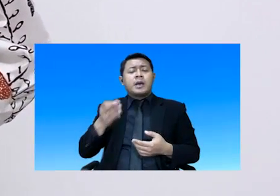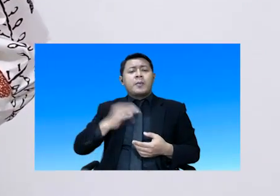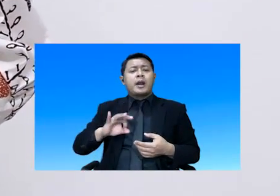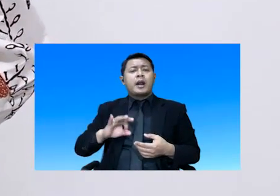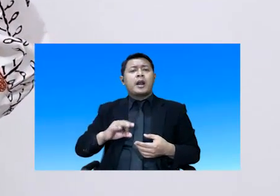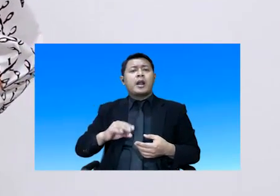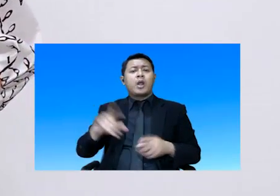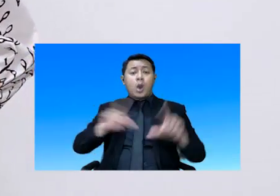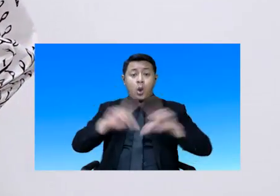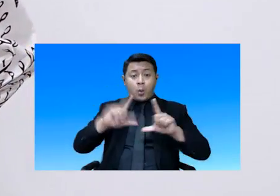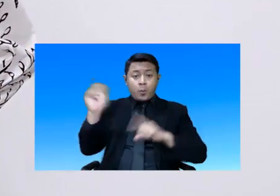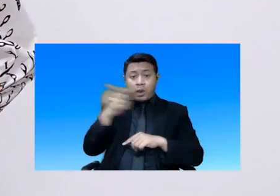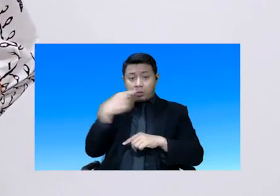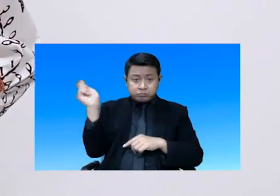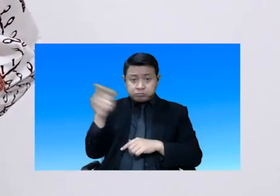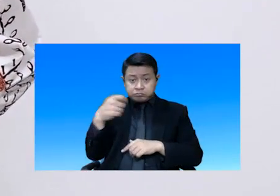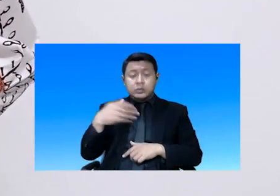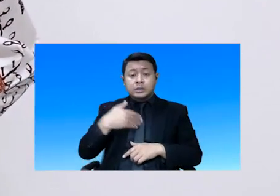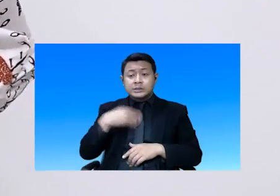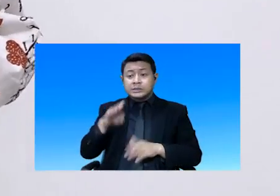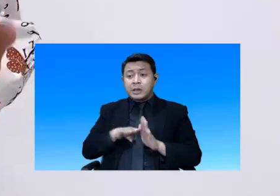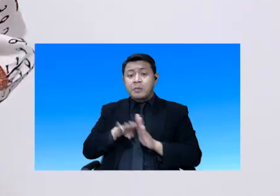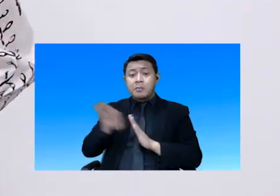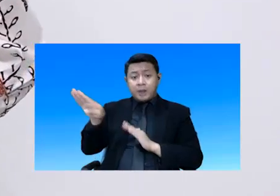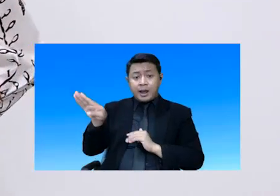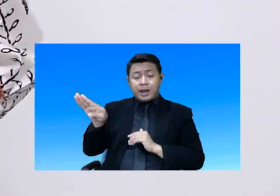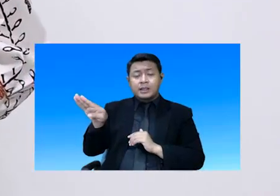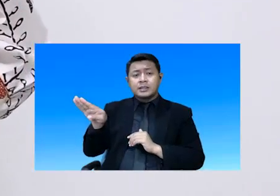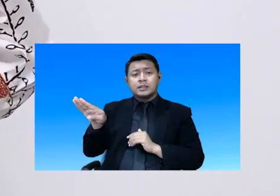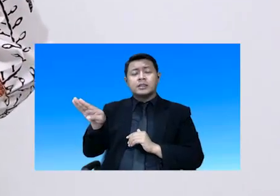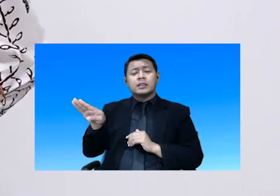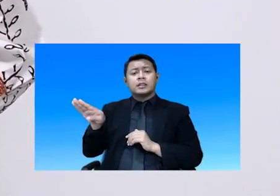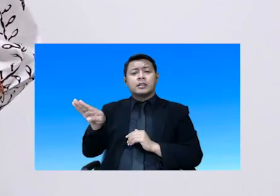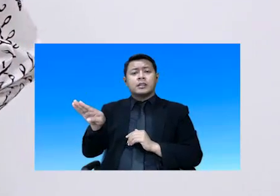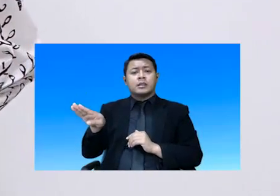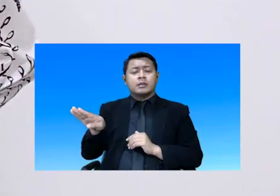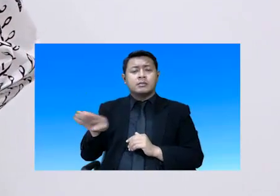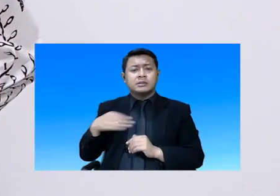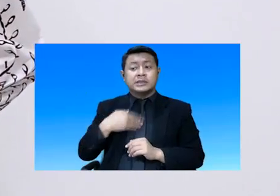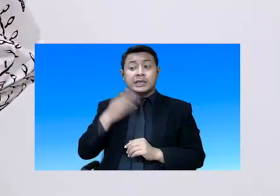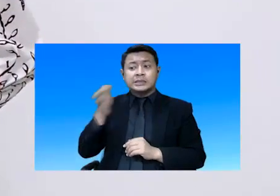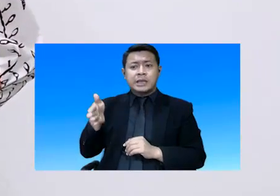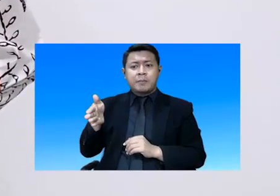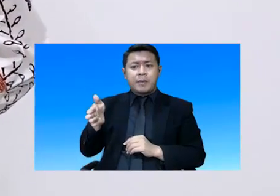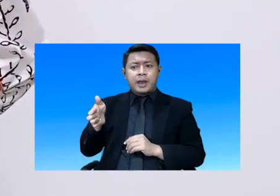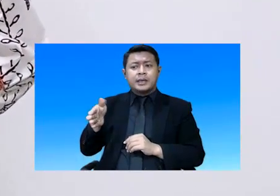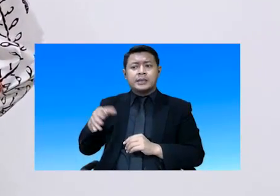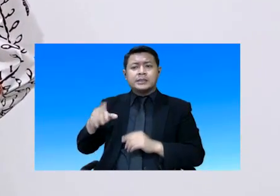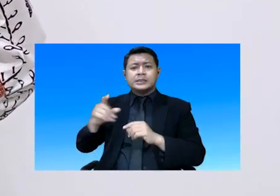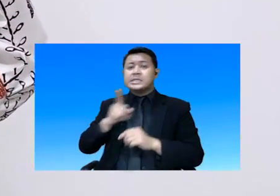kali, saya berangkat ke All England pada saat itu. Saya sampai di All England, saya sampai